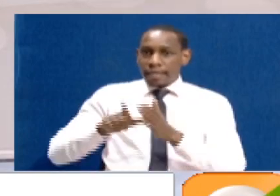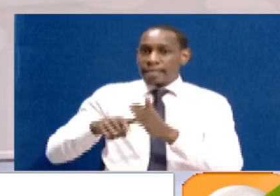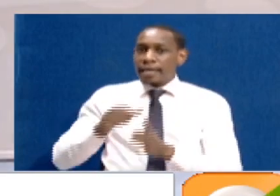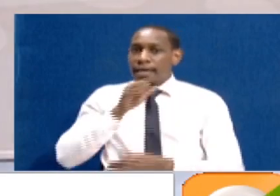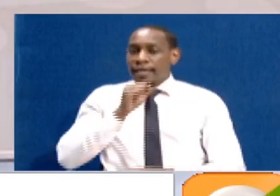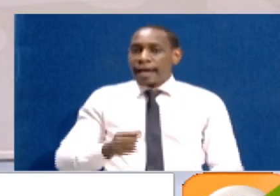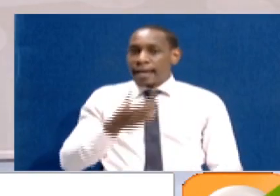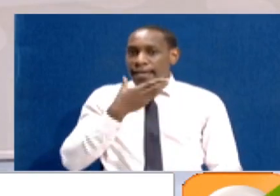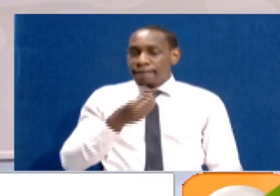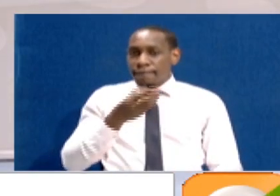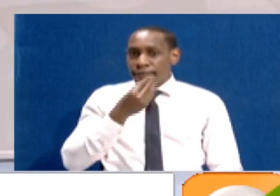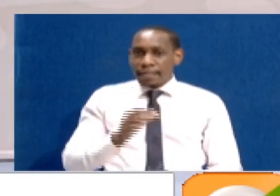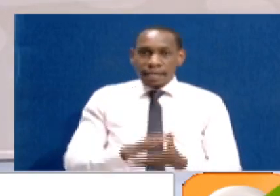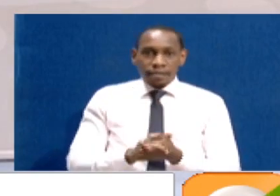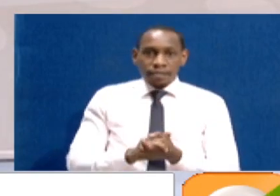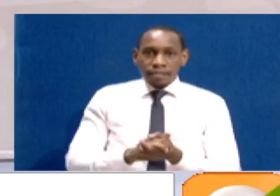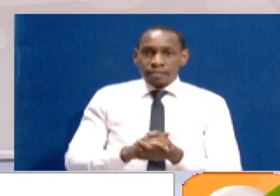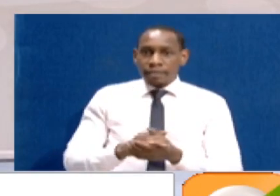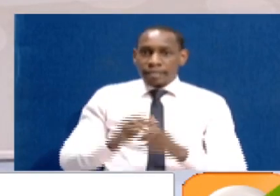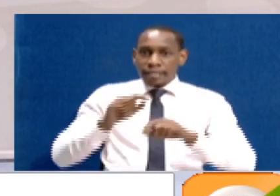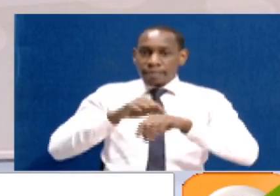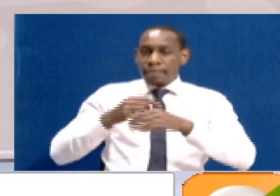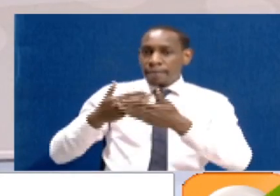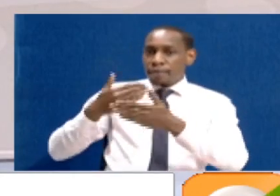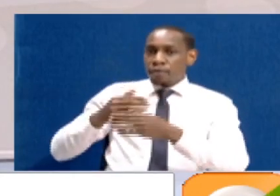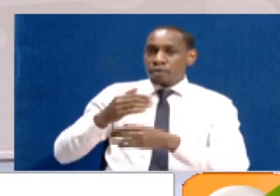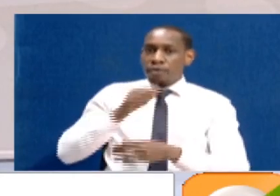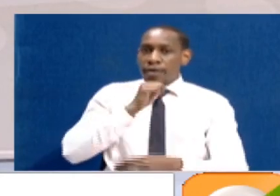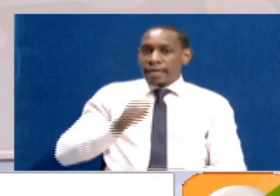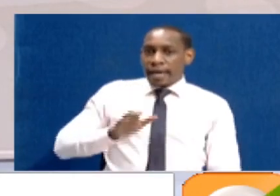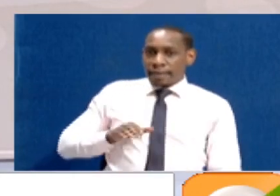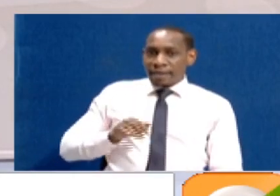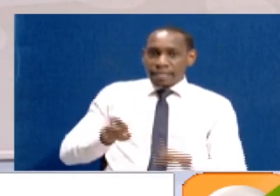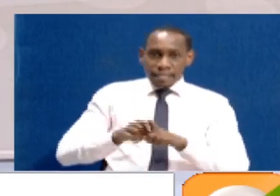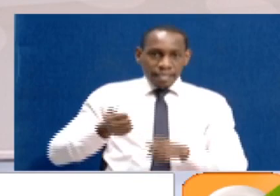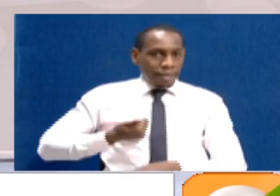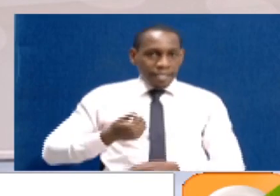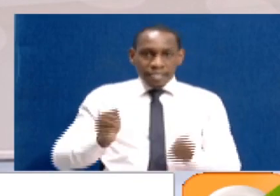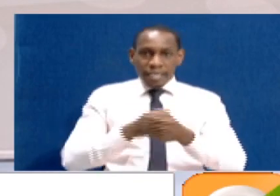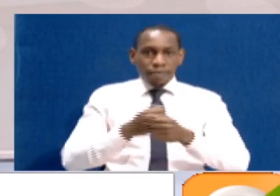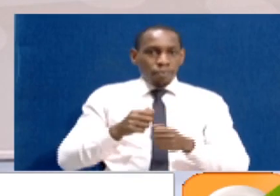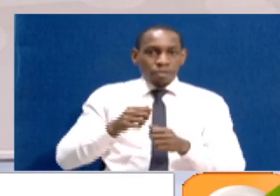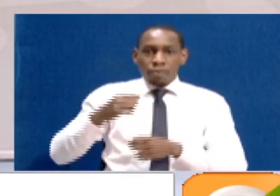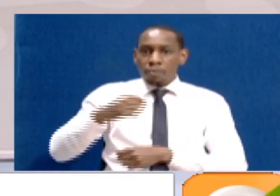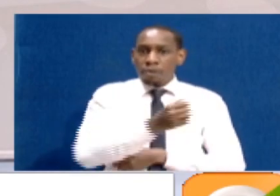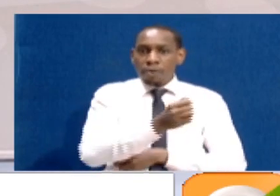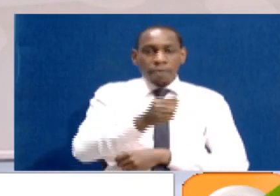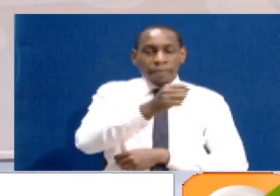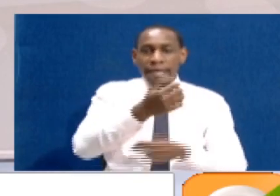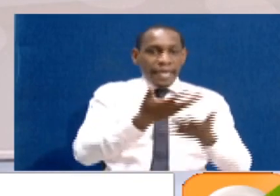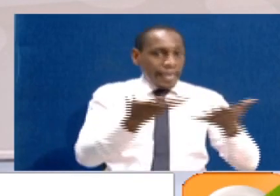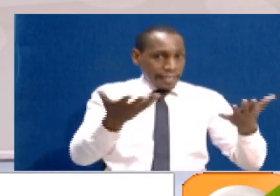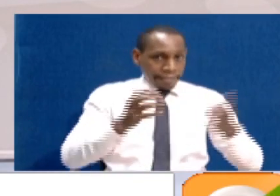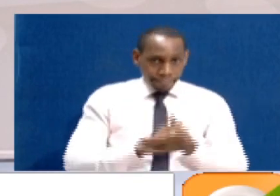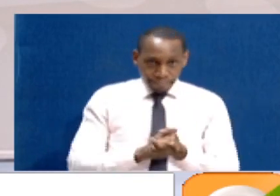babu akaanza, kama ingekuwa zama za nyanya yako, wanawali kama hawa hawangetembea pekupeku vile